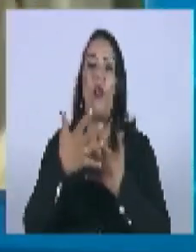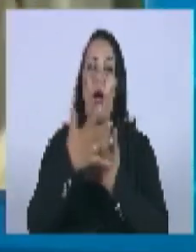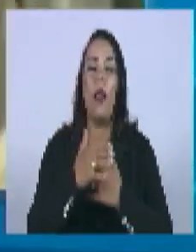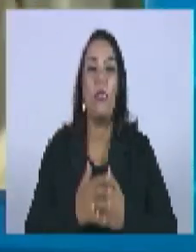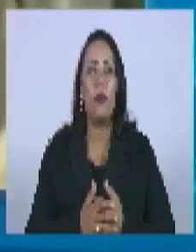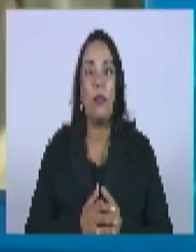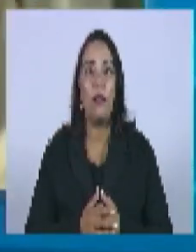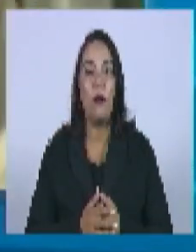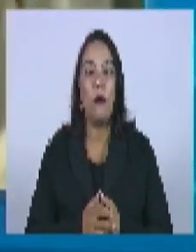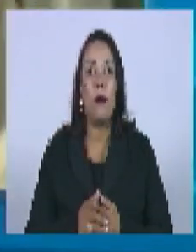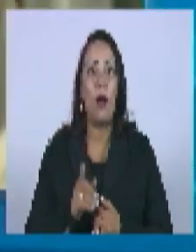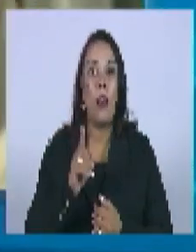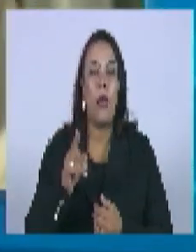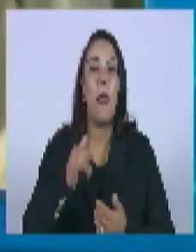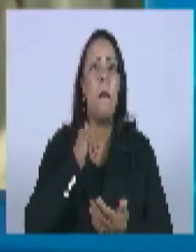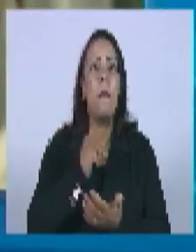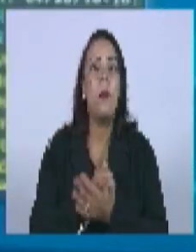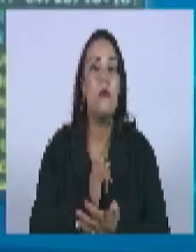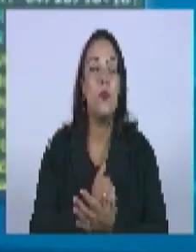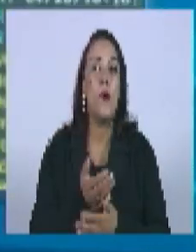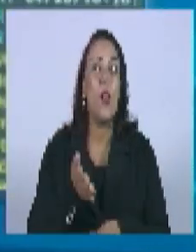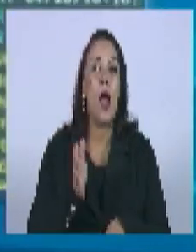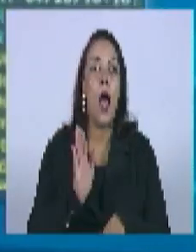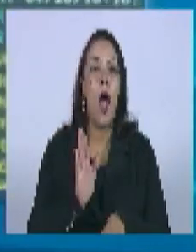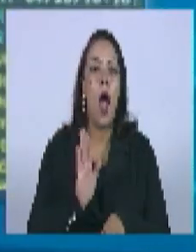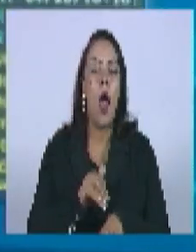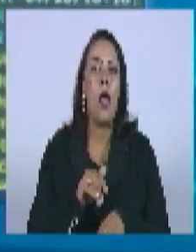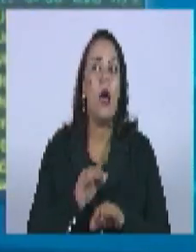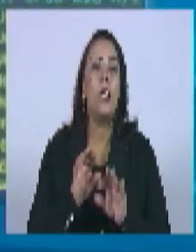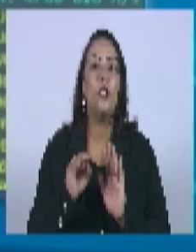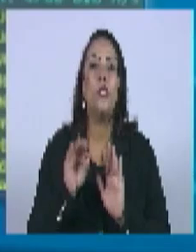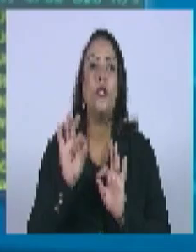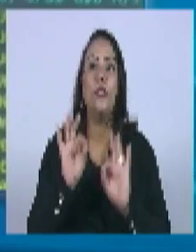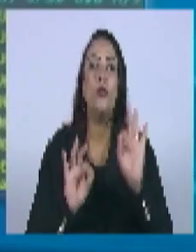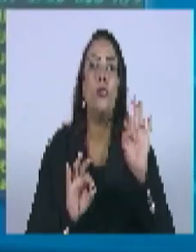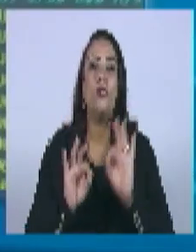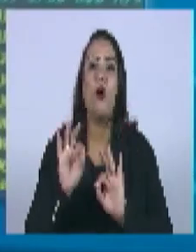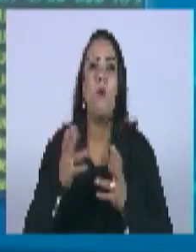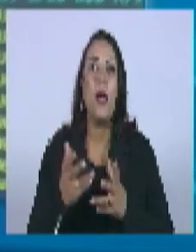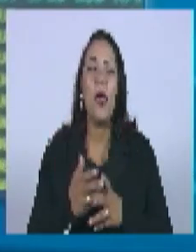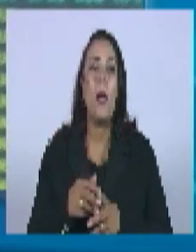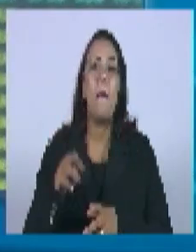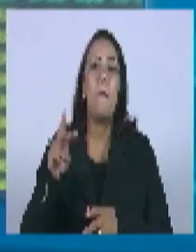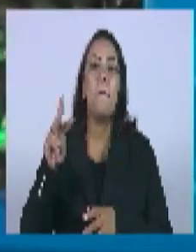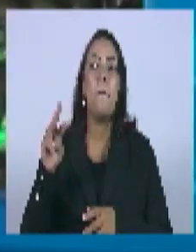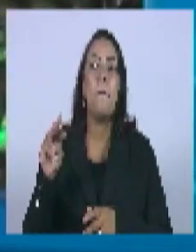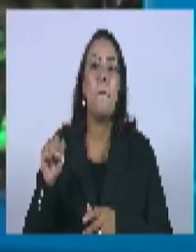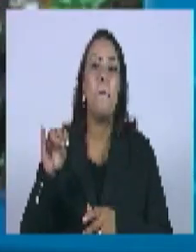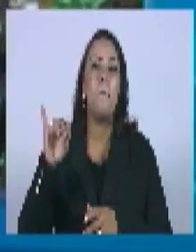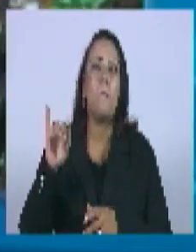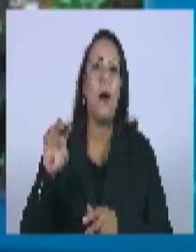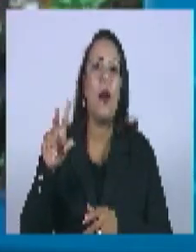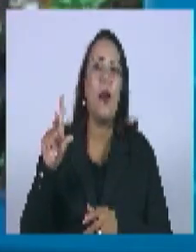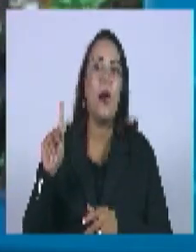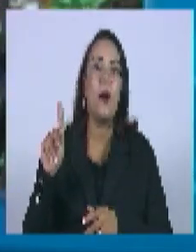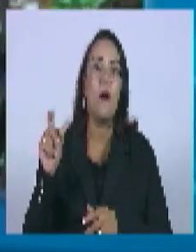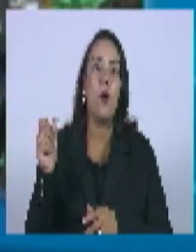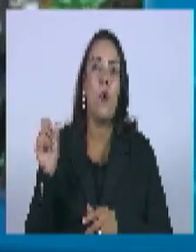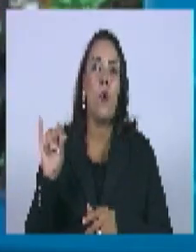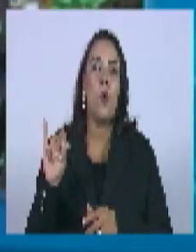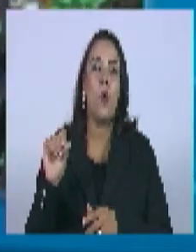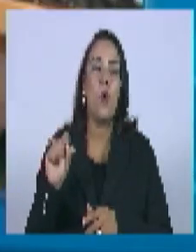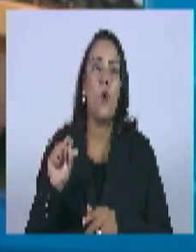الشركات التي تعتمد على بعض انظمه شركه مايكروسوفت تعرضت